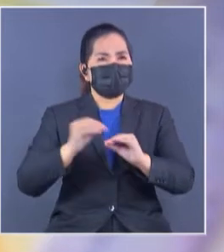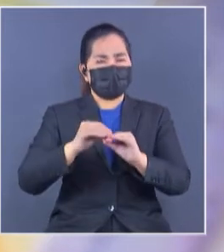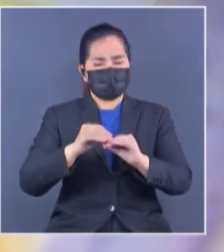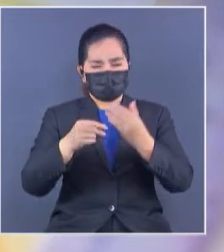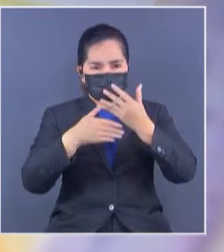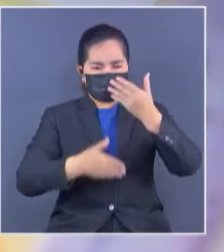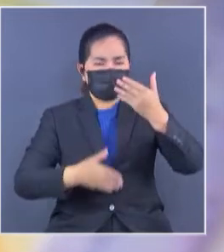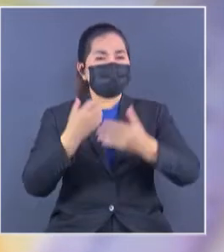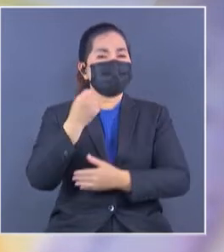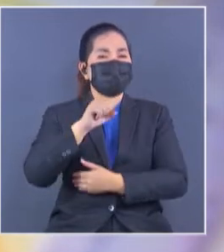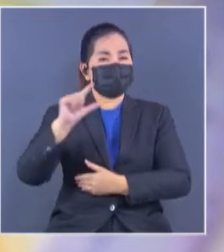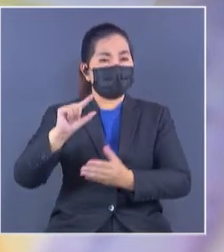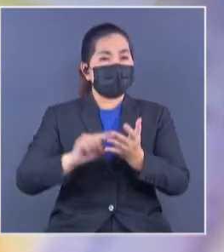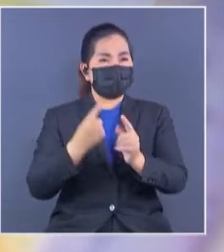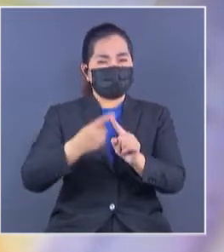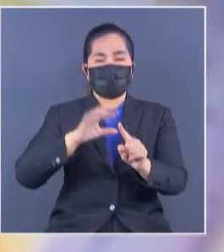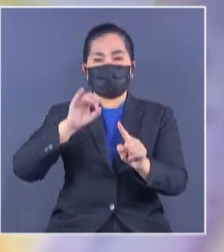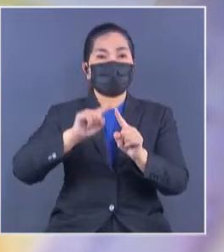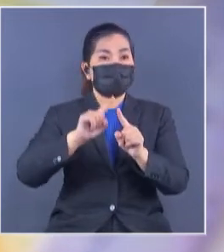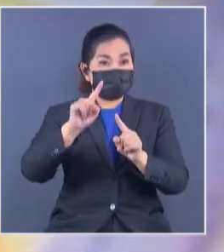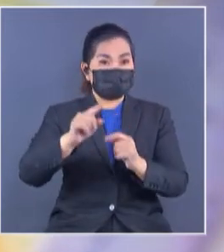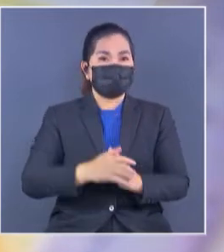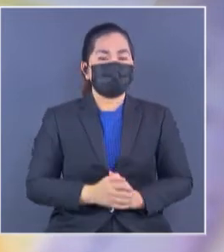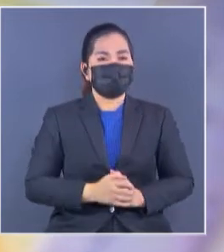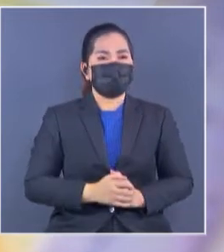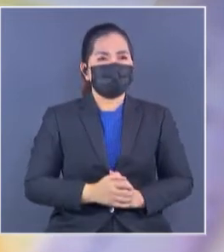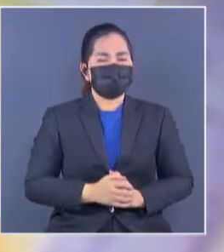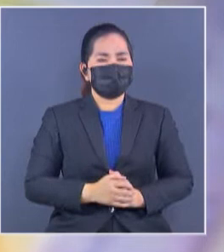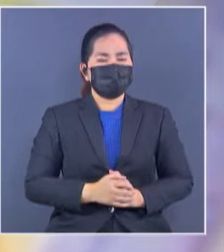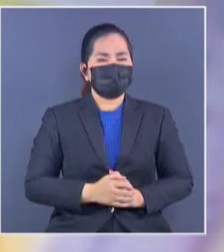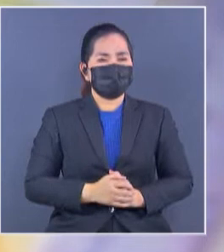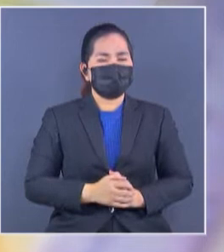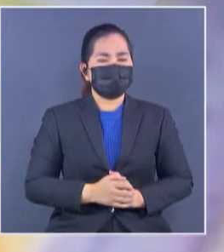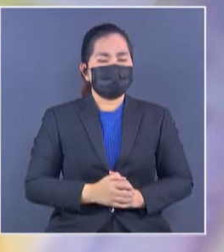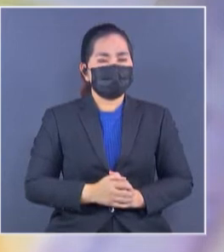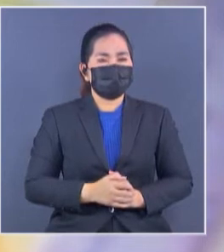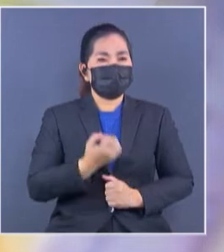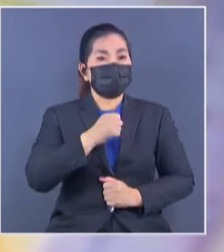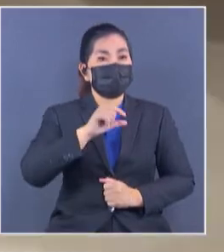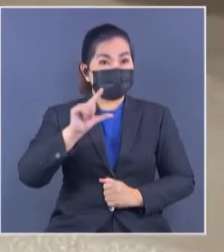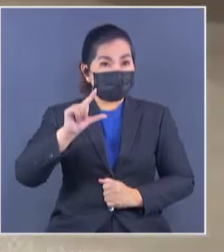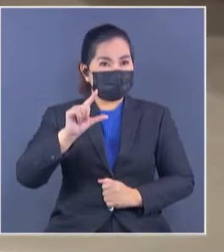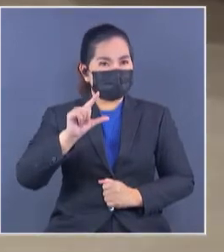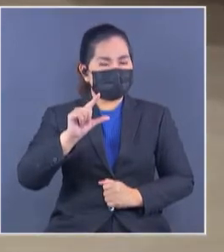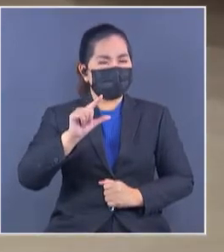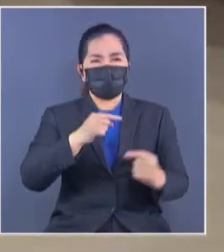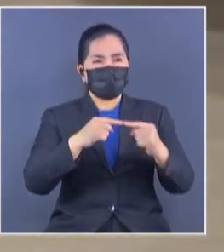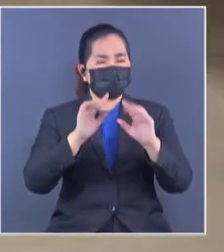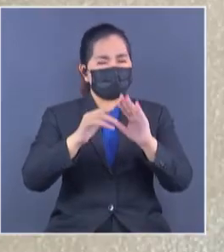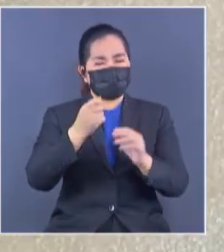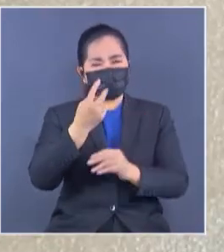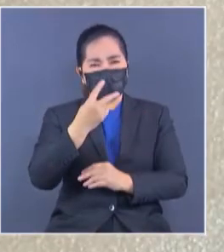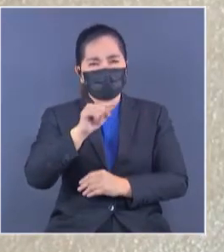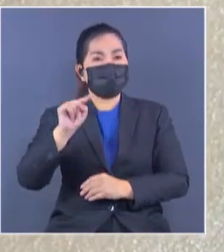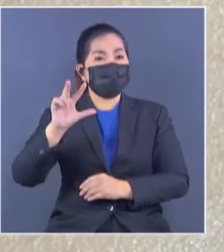ล้านใบตั้งแต่งวด1กันยายนนี้กองสลากเขาจะคงยอด10ล้านใบไปอีกประมาณ 2-3 งวดนะค